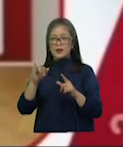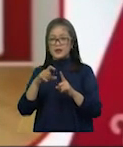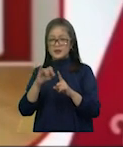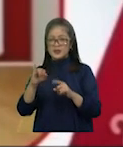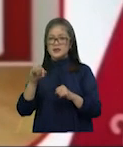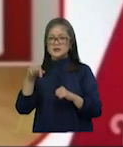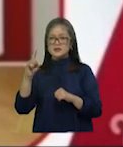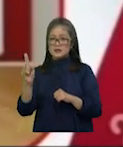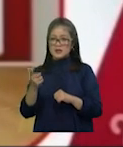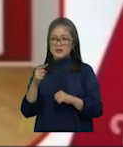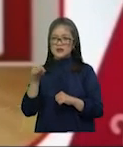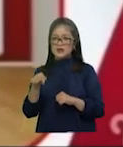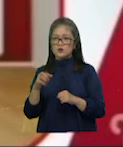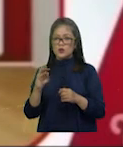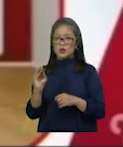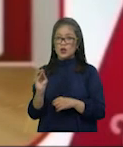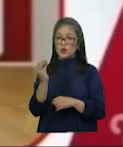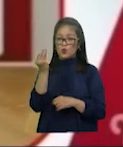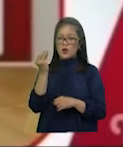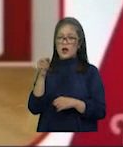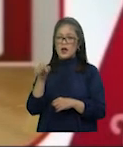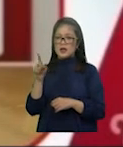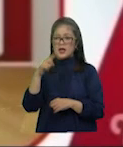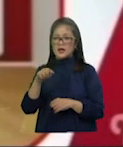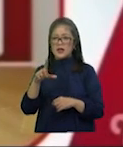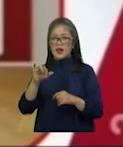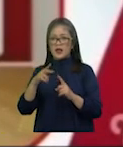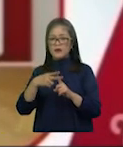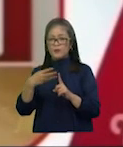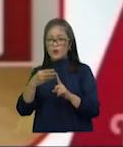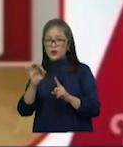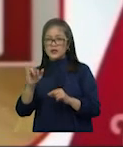Felicia Kawilarang. Dan dokter spesialis anak Devi Kristiani.